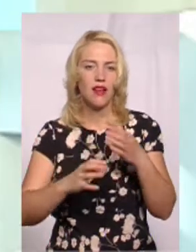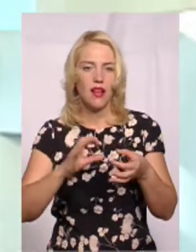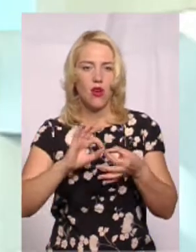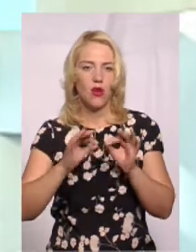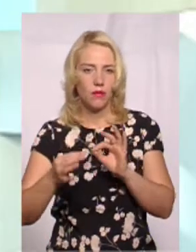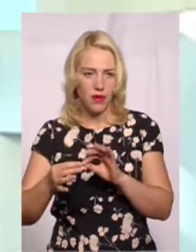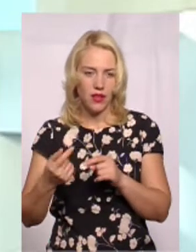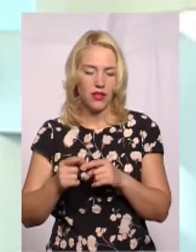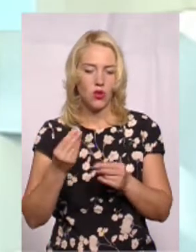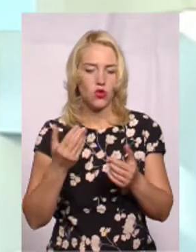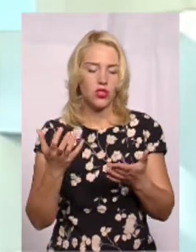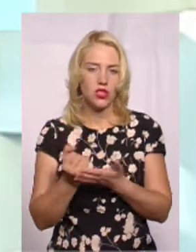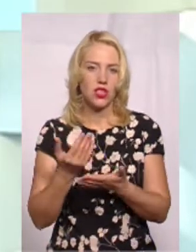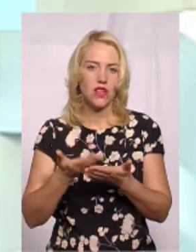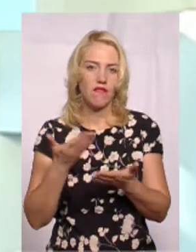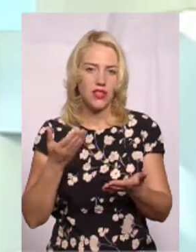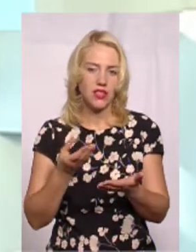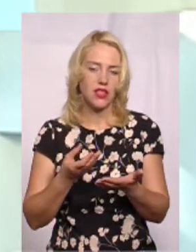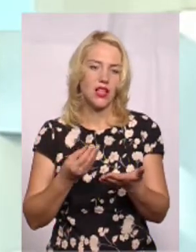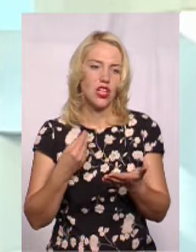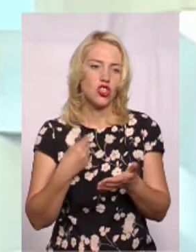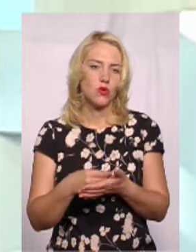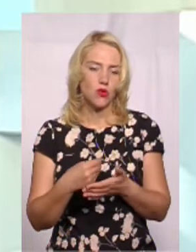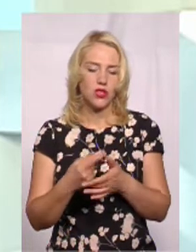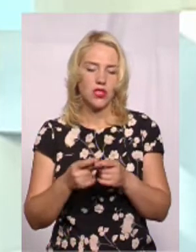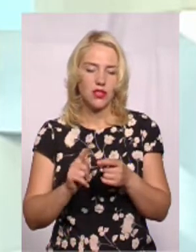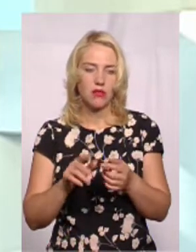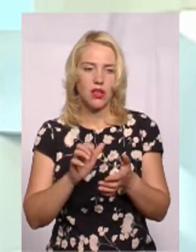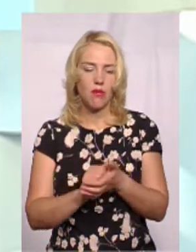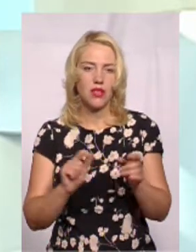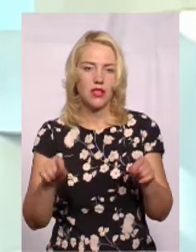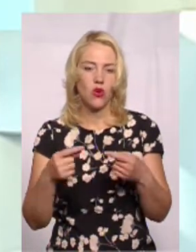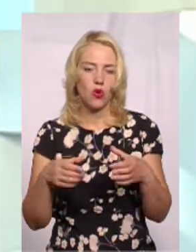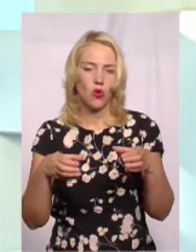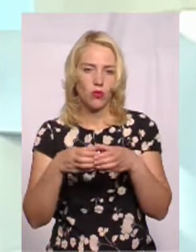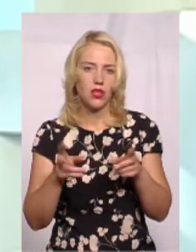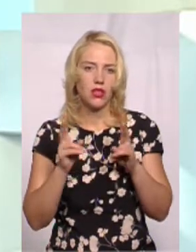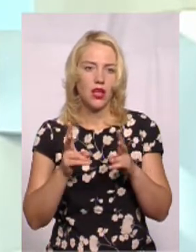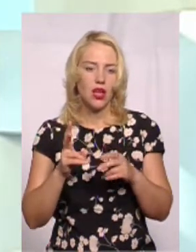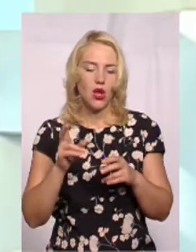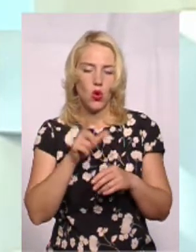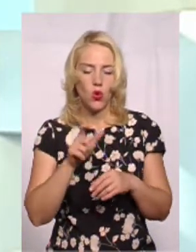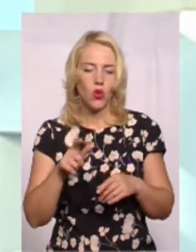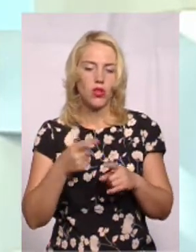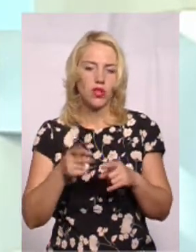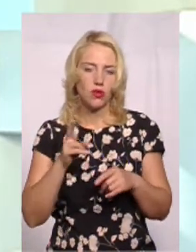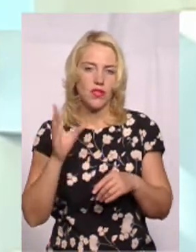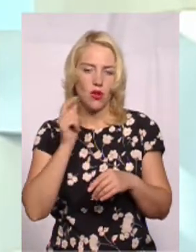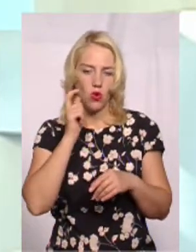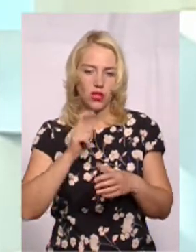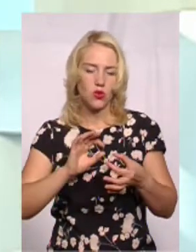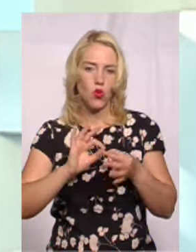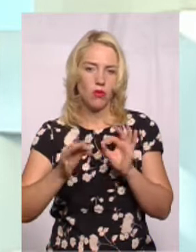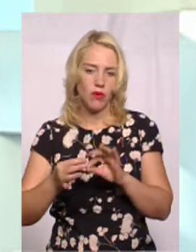Кошти не йшли від спонсорів, тобто ну, це займався цей оргкомітет, люди, які всеукраїнською олімпіадою завідують, я так розумію, вони